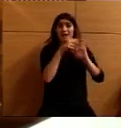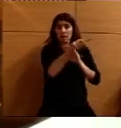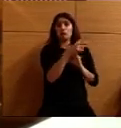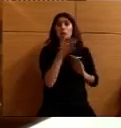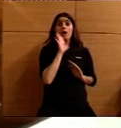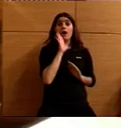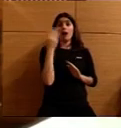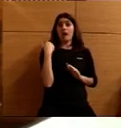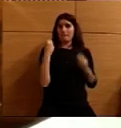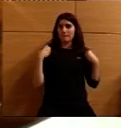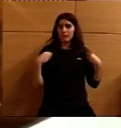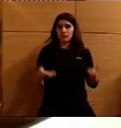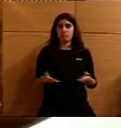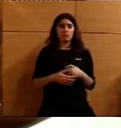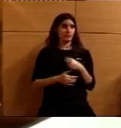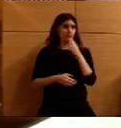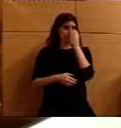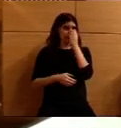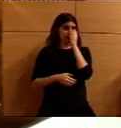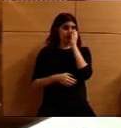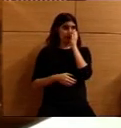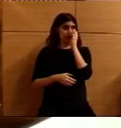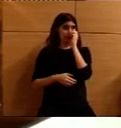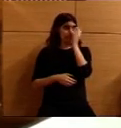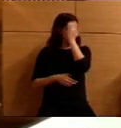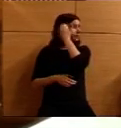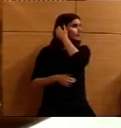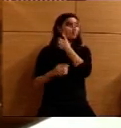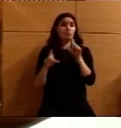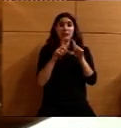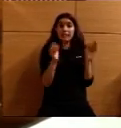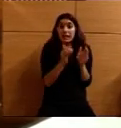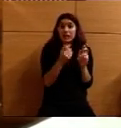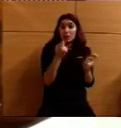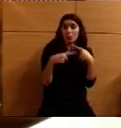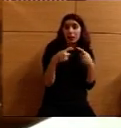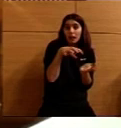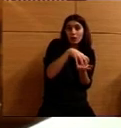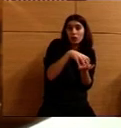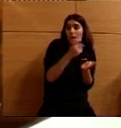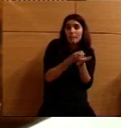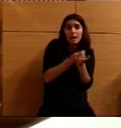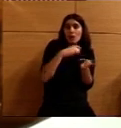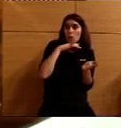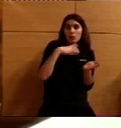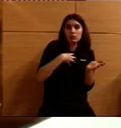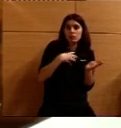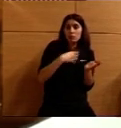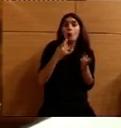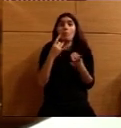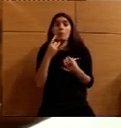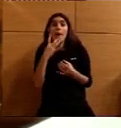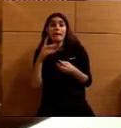quan estava parlant del meu company. El que té el comerç, el que té la botigueta, que no pot pagar. El que té el